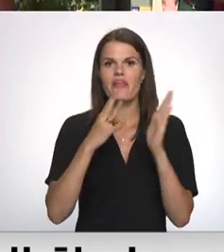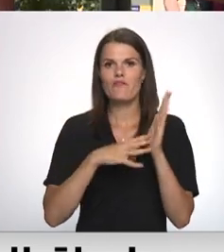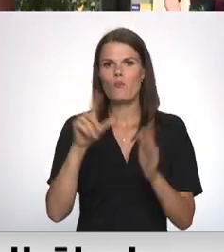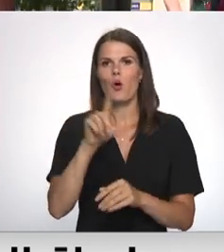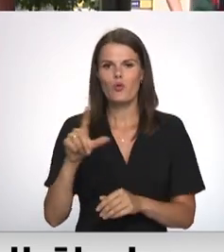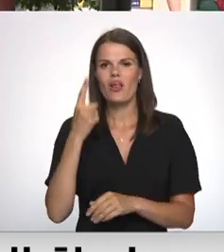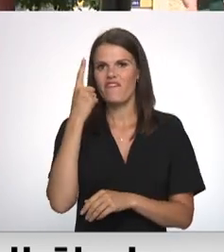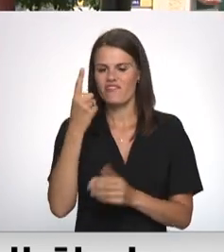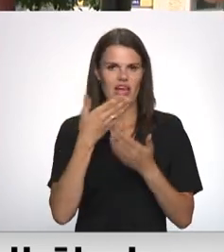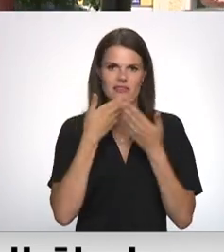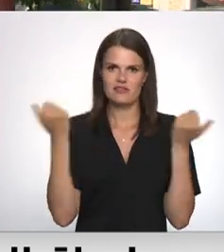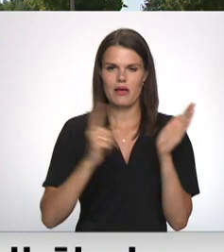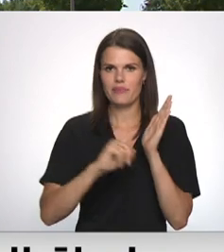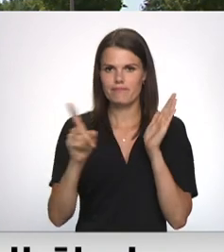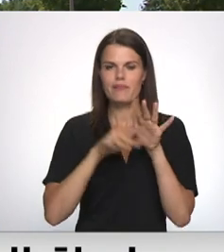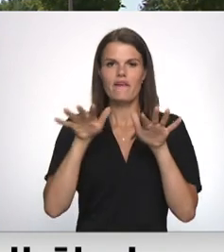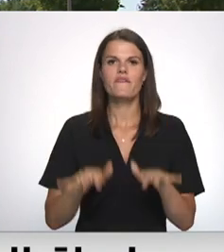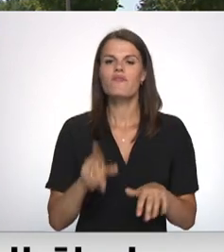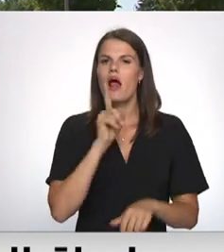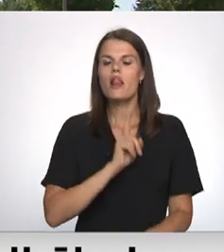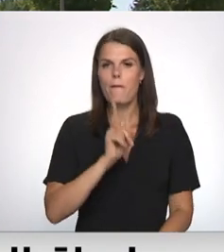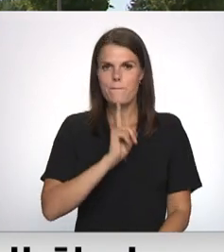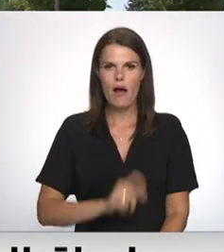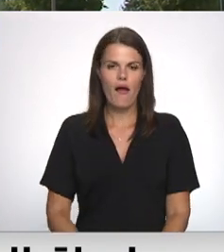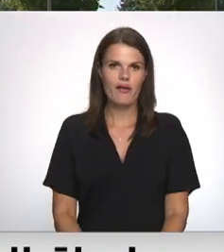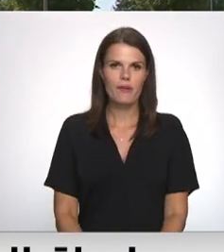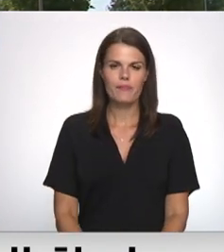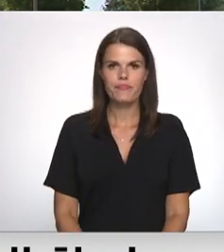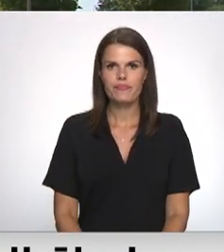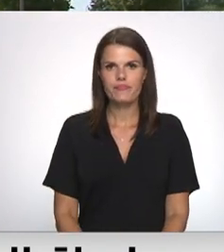viens reis nav noticis Liepājā. Dāvids Fredenfelds, Ainis Kupčs, Latvijas televīzija.